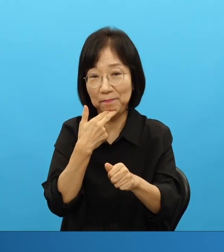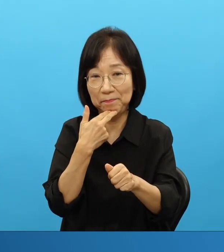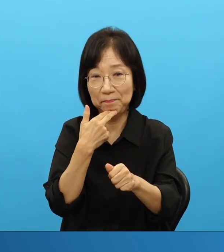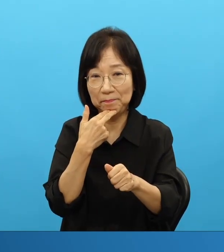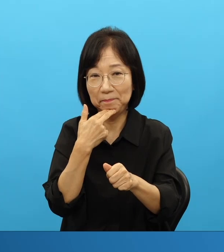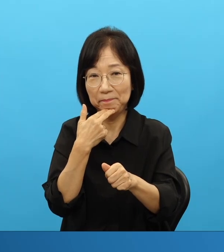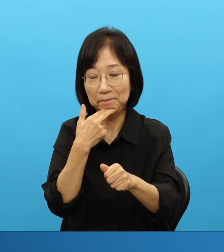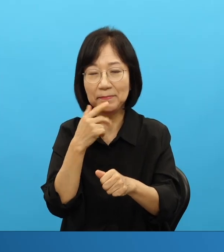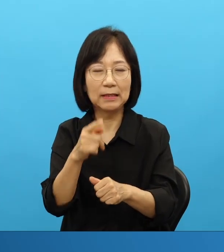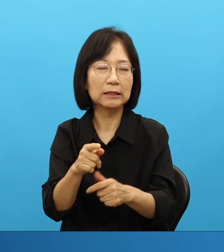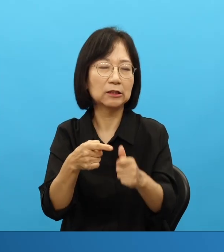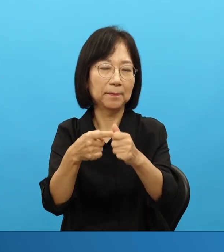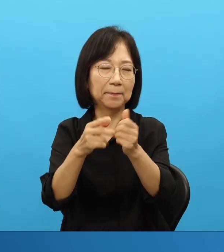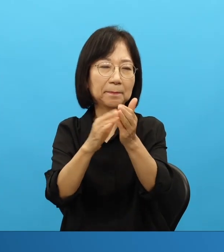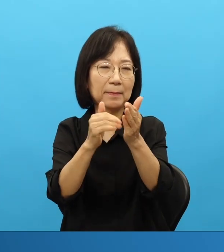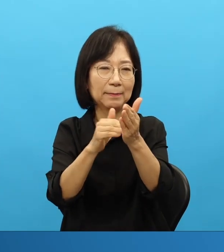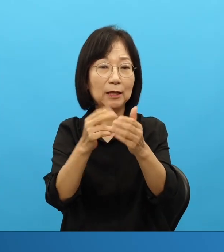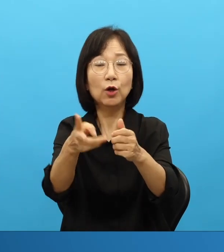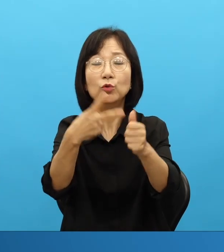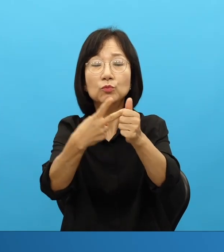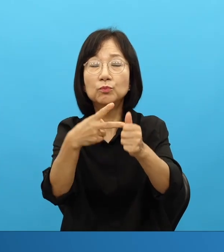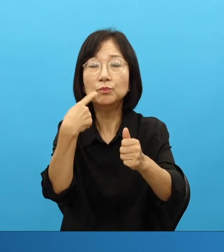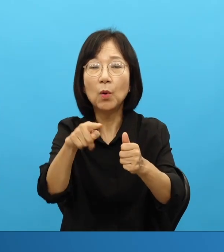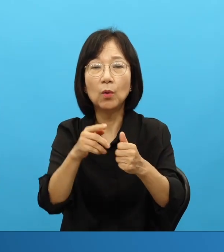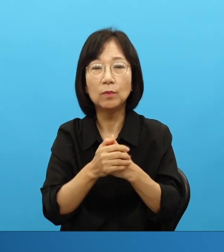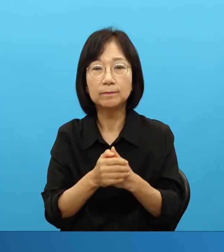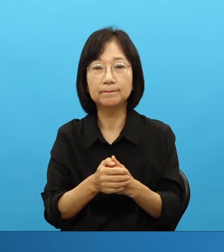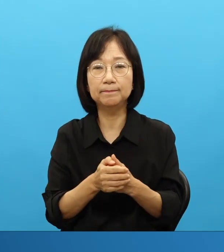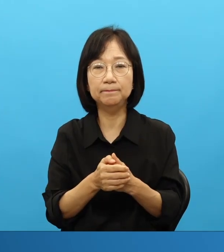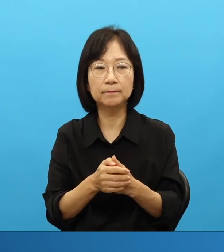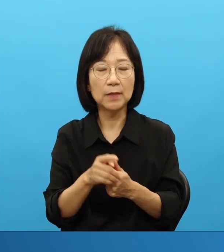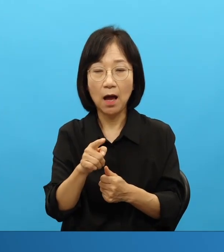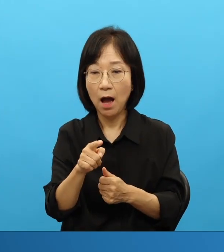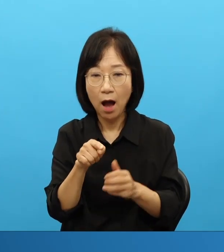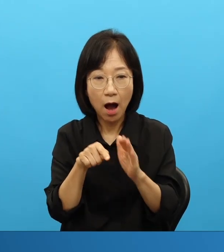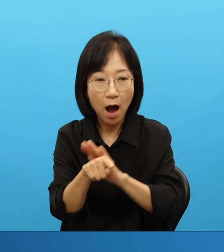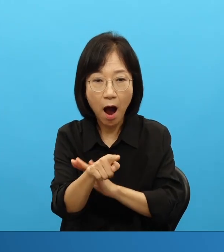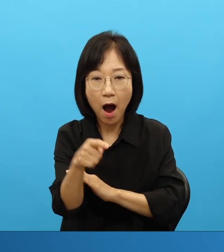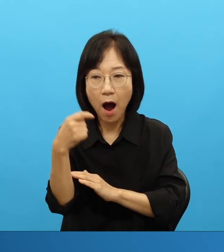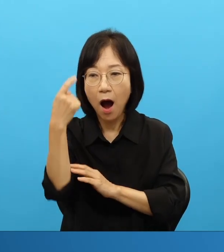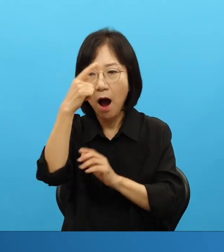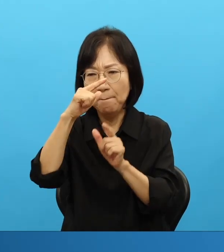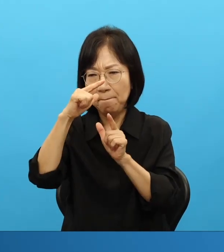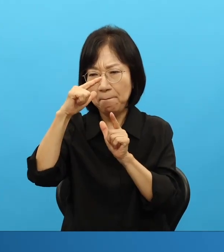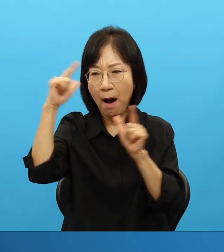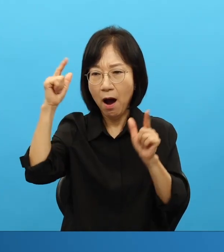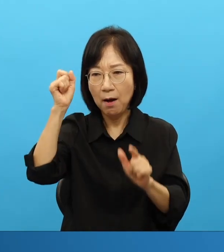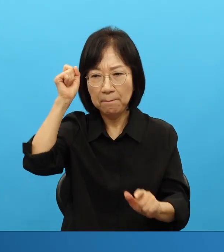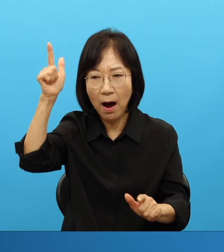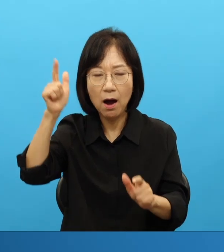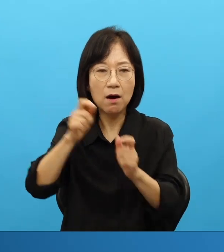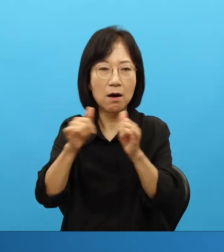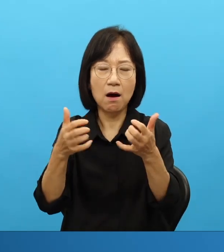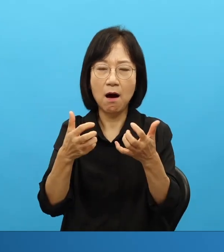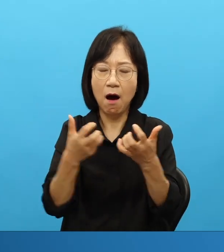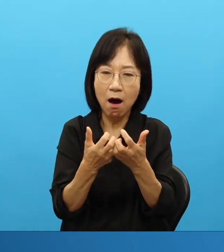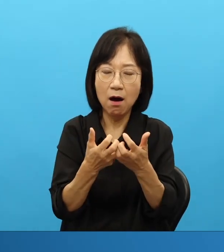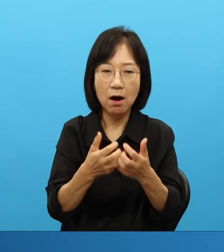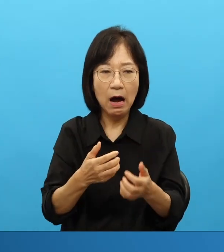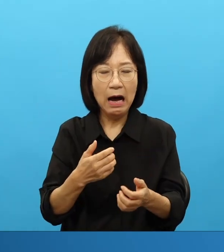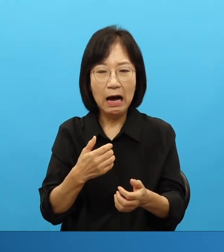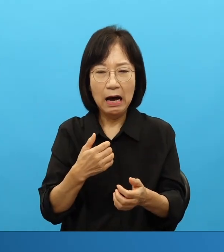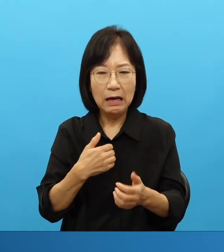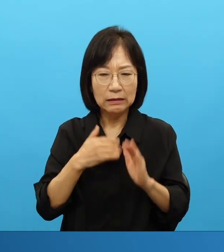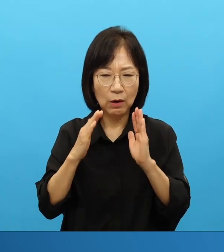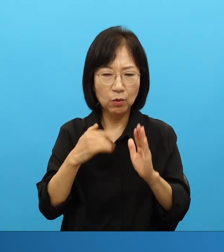비밀입니다. 두 번째입니다. 여러분이 가보면 너무 훌륭한 사람들이 많아. 나는 성공 못할 것 같아. 나는 이렇게